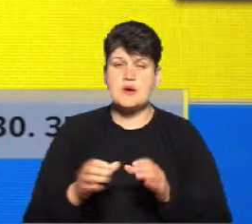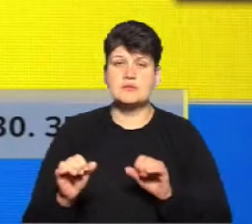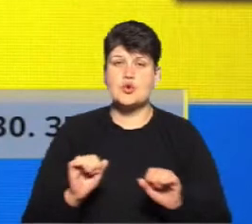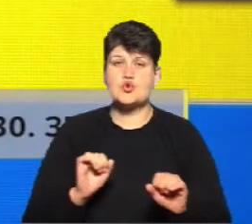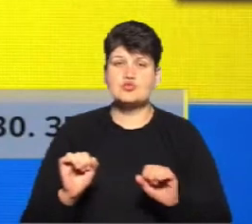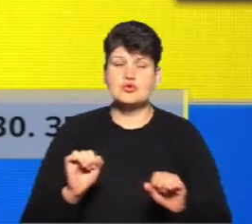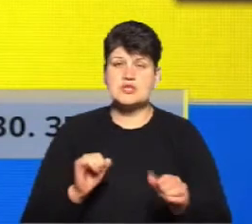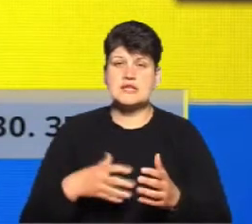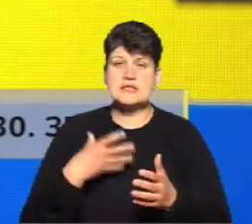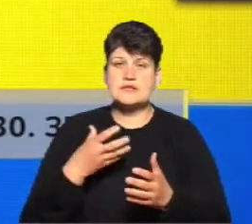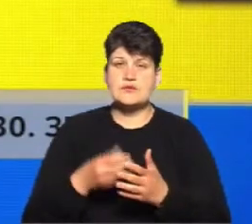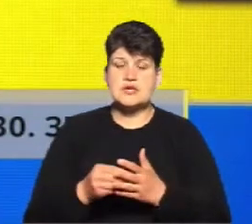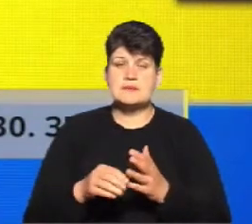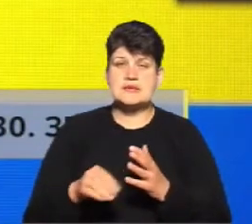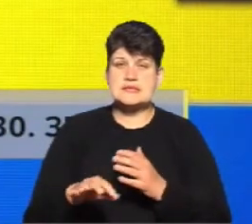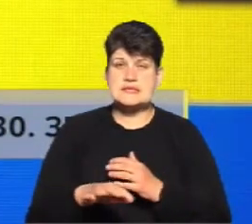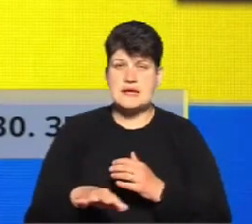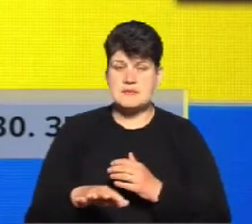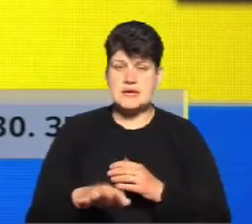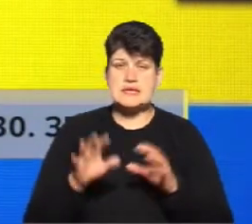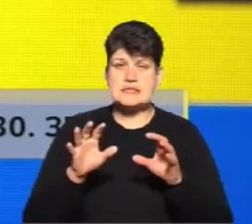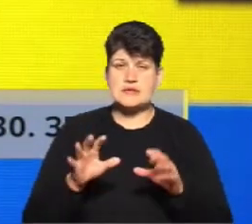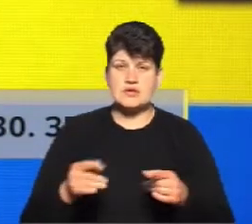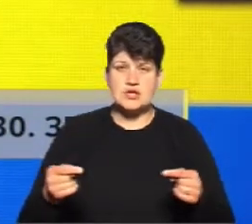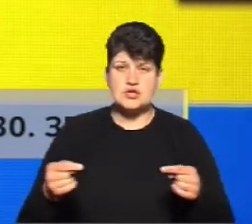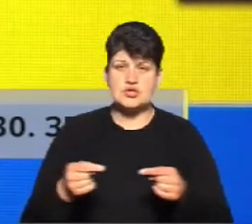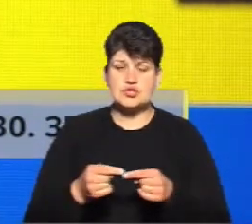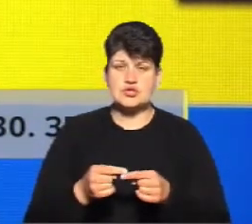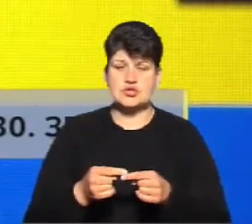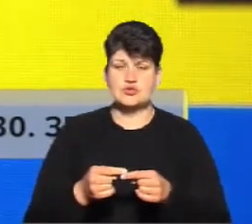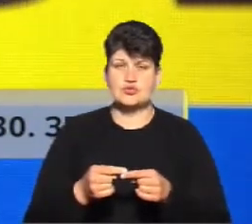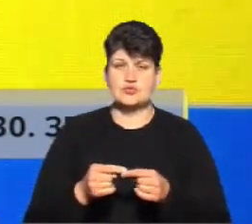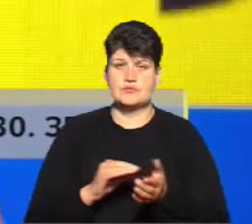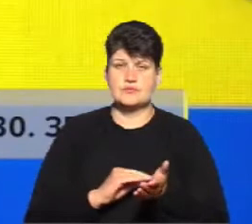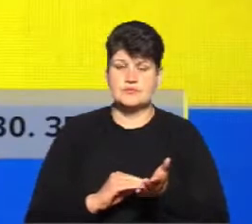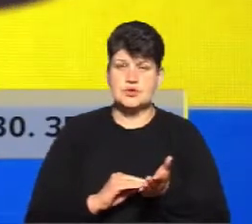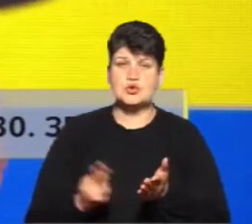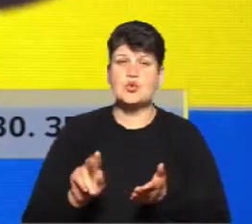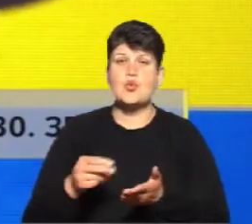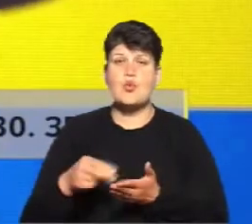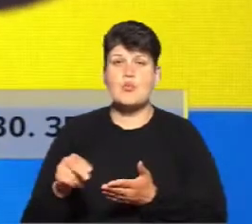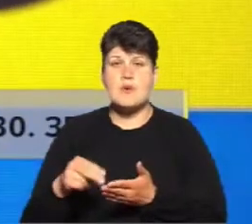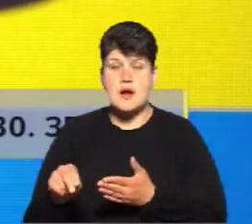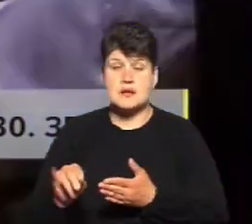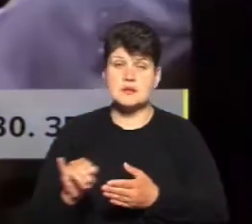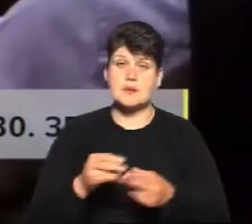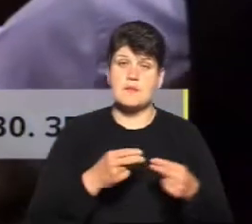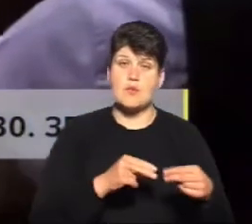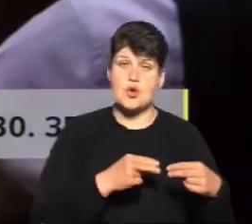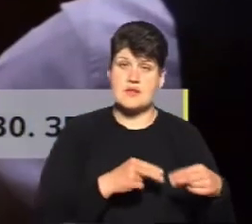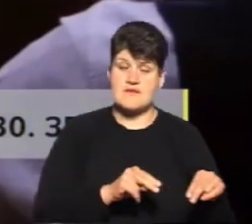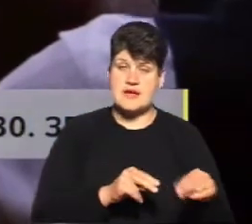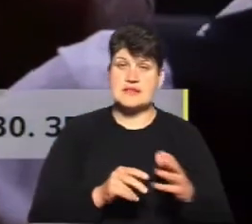своїми землями. Закон, який чітко закріплює, що купувати та продавати землю